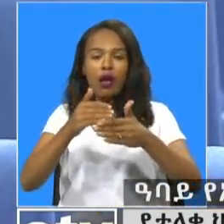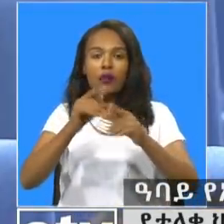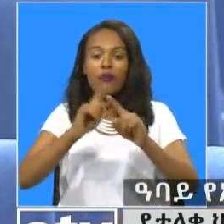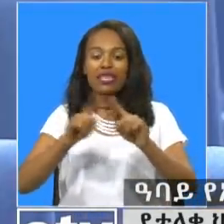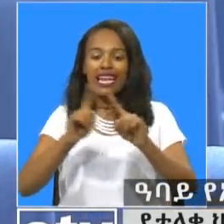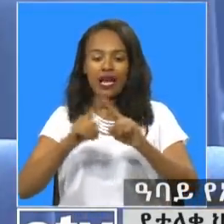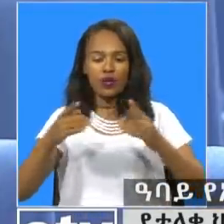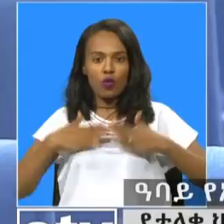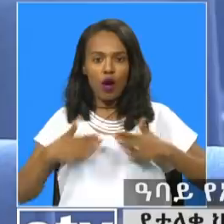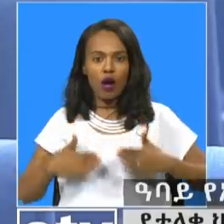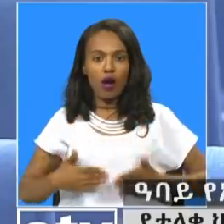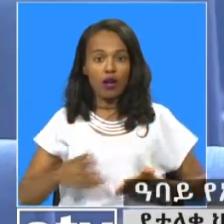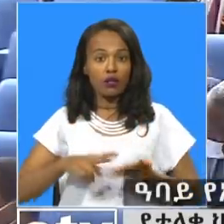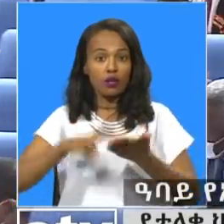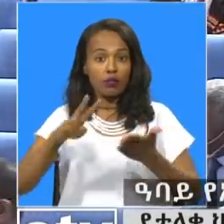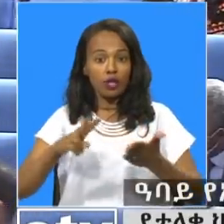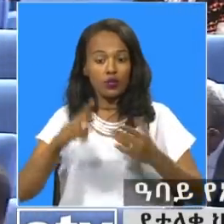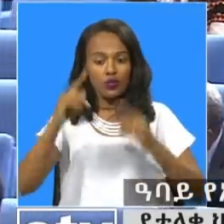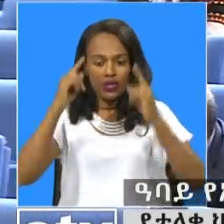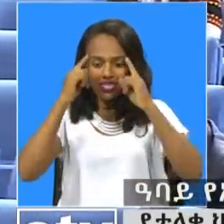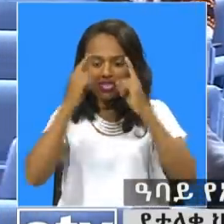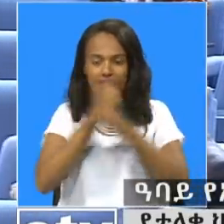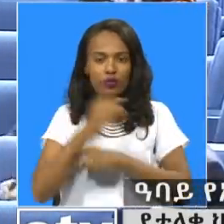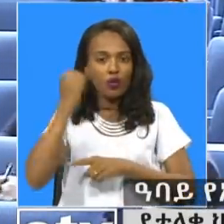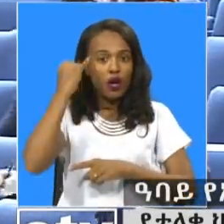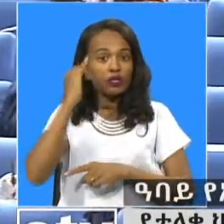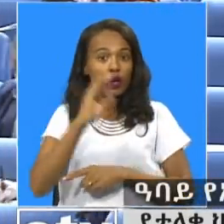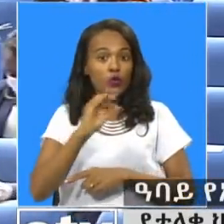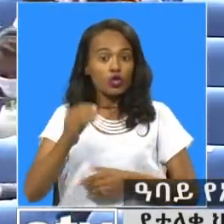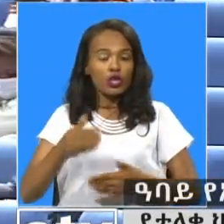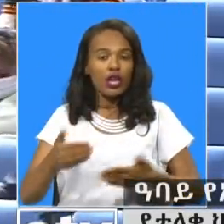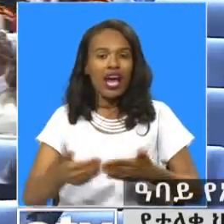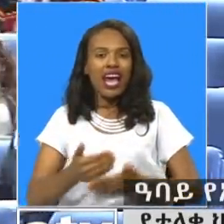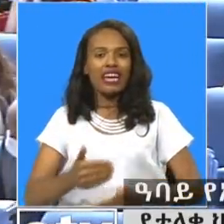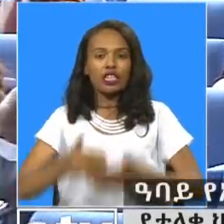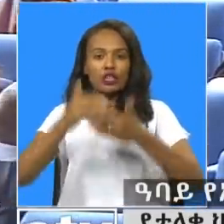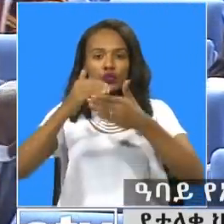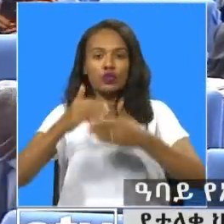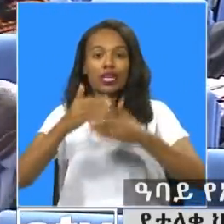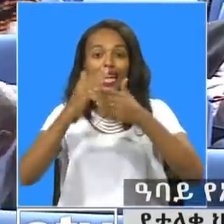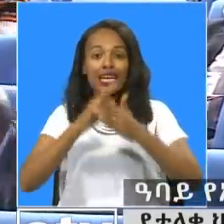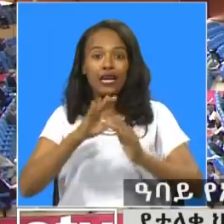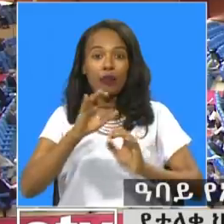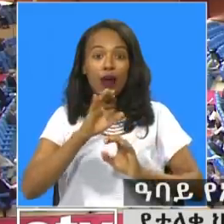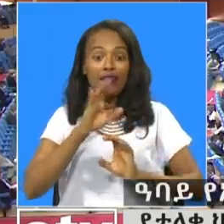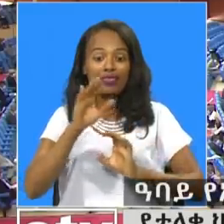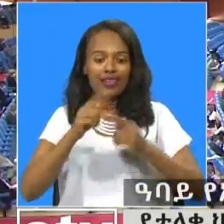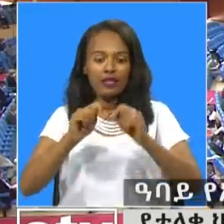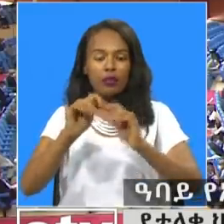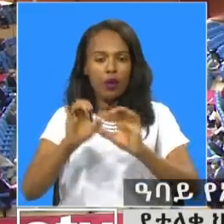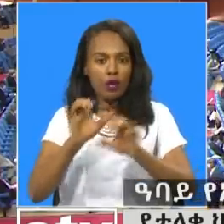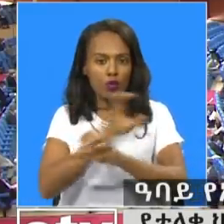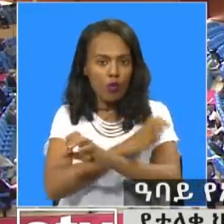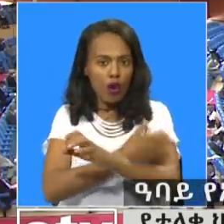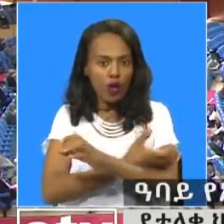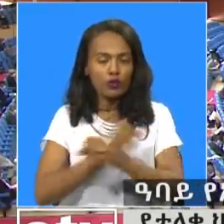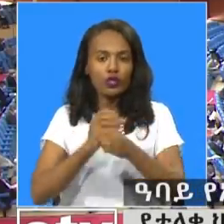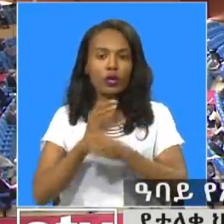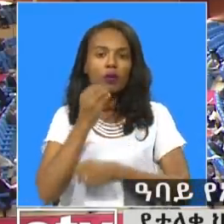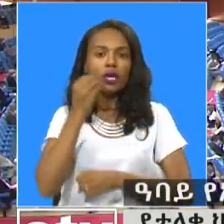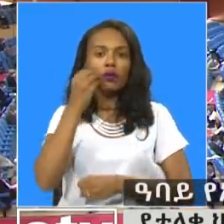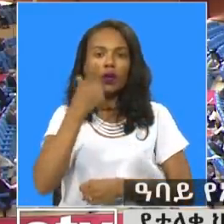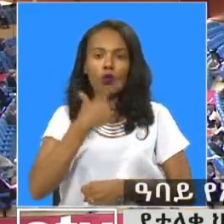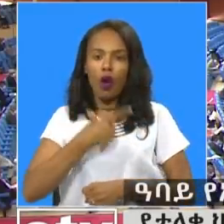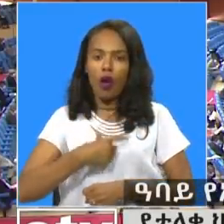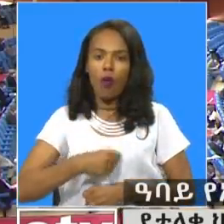በተለያዩ አካላት የሚነሱ የተሳሳቱ ሀሳቦችና ግድቡ እንዳይገነባ ጥረት በሚያደርጉ ኃይሎች ዙሪያ የምክር ቤቱ